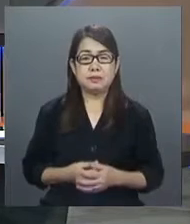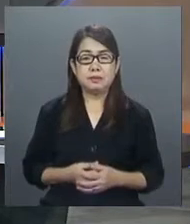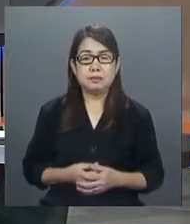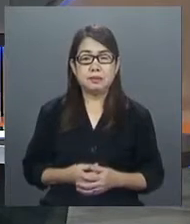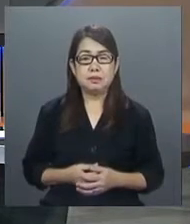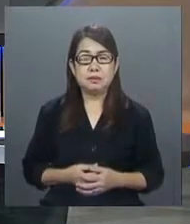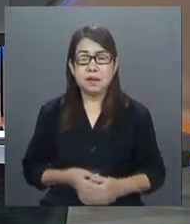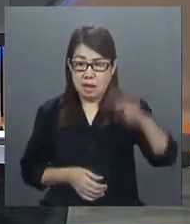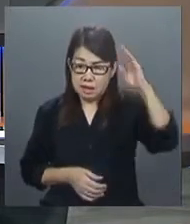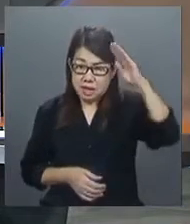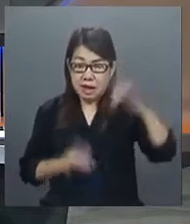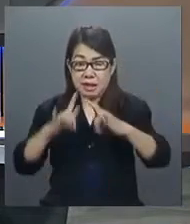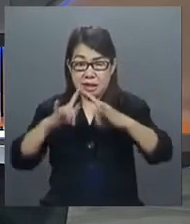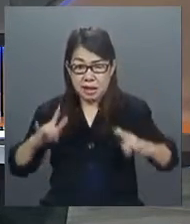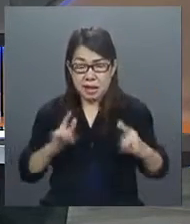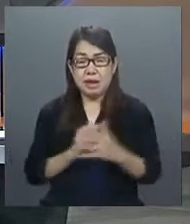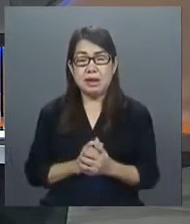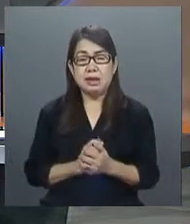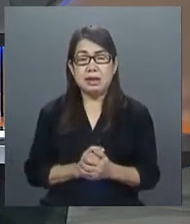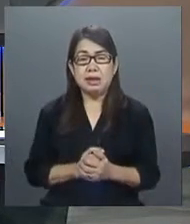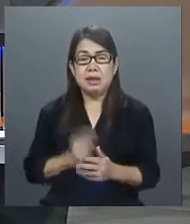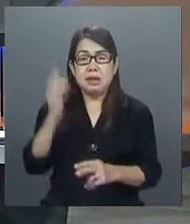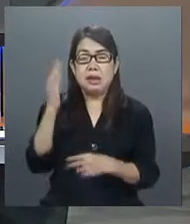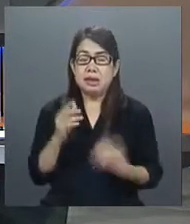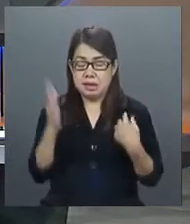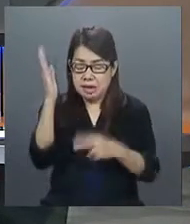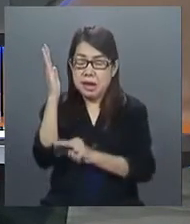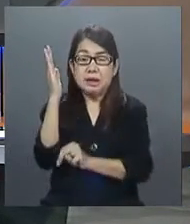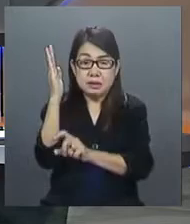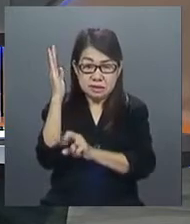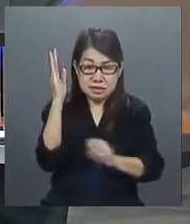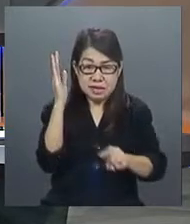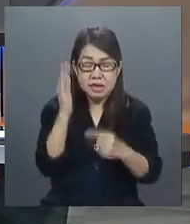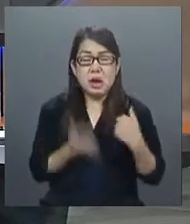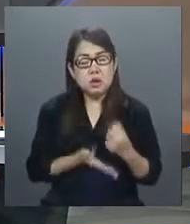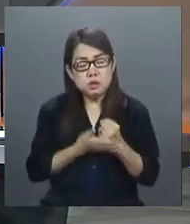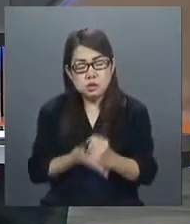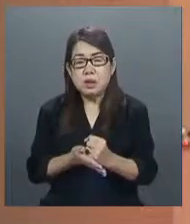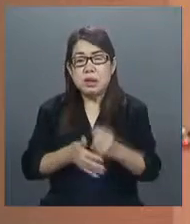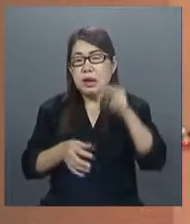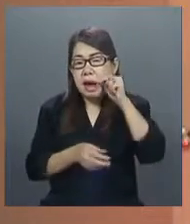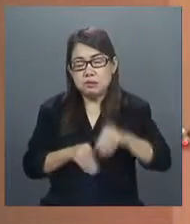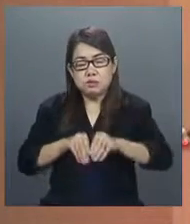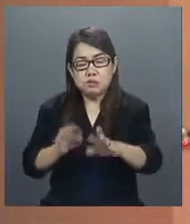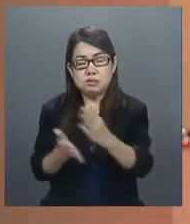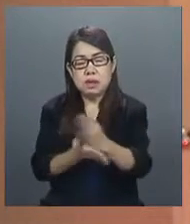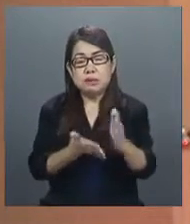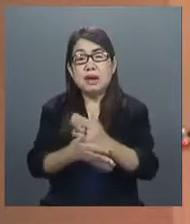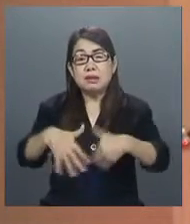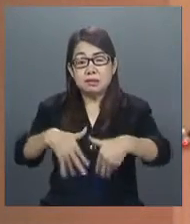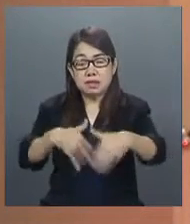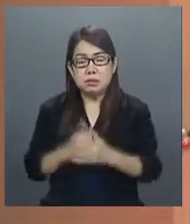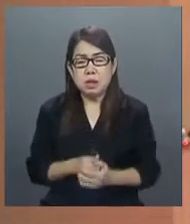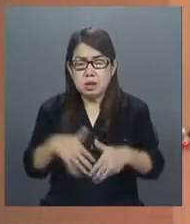ทหารจากค่ายวชิราวุธจังหวัดนครศรีธรรมราชต้องนำรถบรรทุกน้ำออกแจกจ่ายให้กับประชาชนนะครับหลังจากที่ชาวบ้านออกมาต่อ